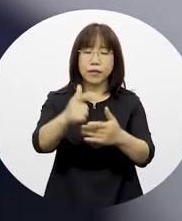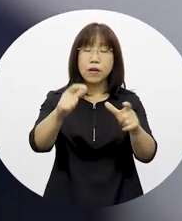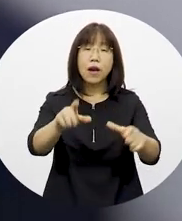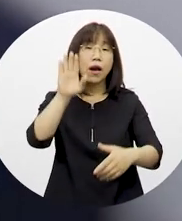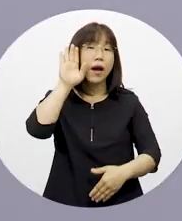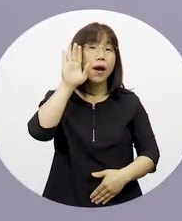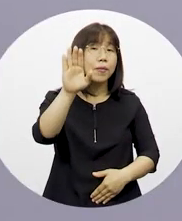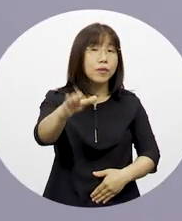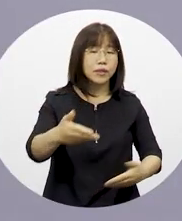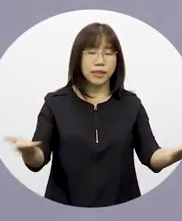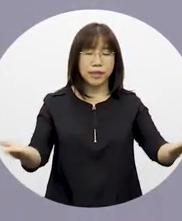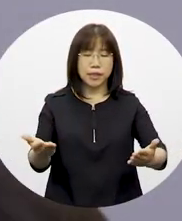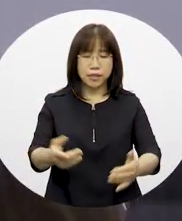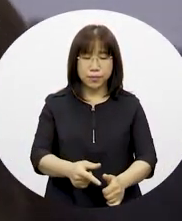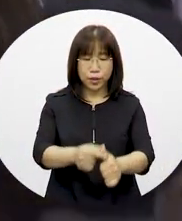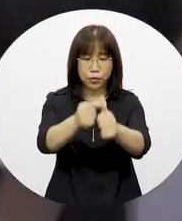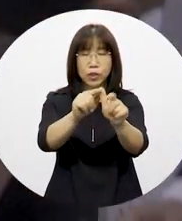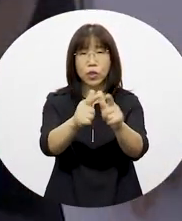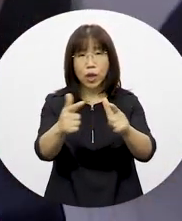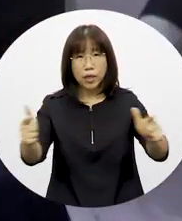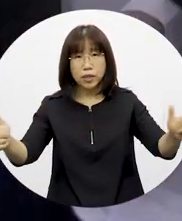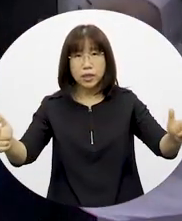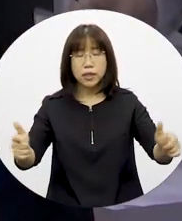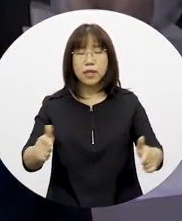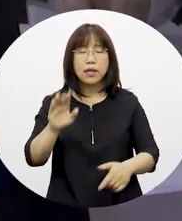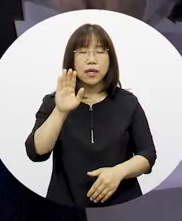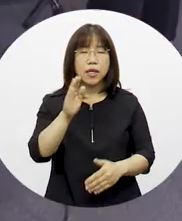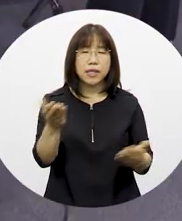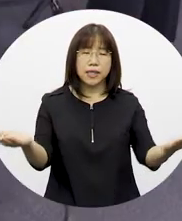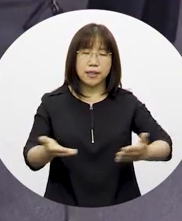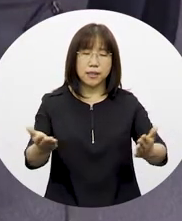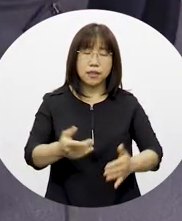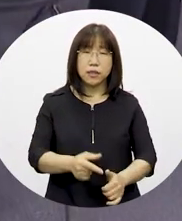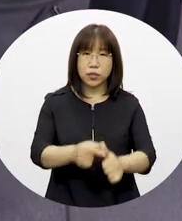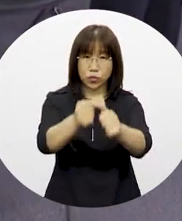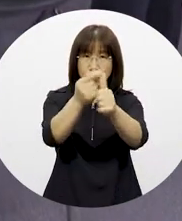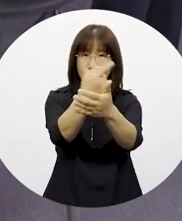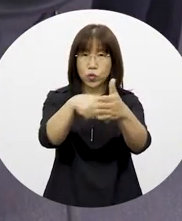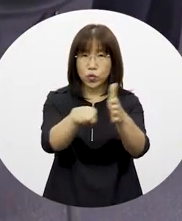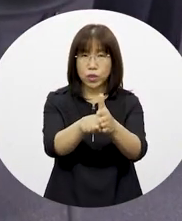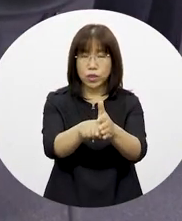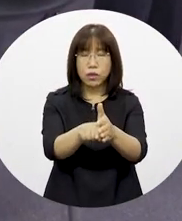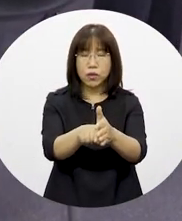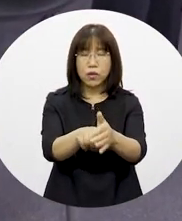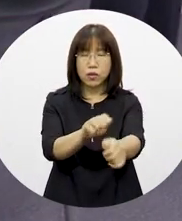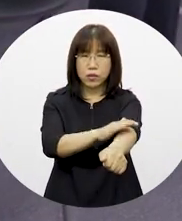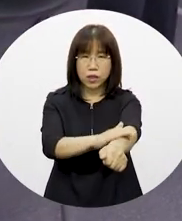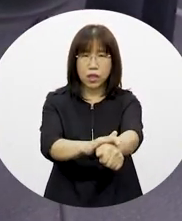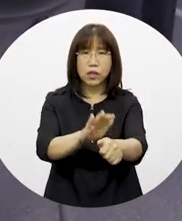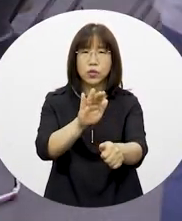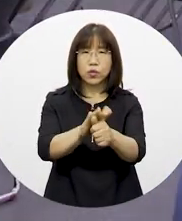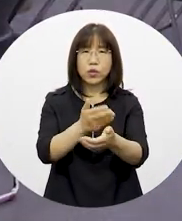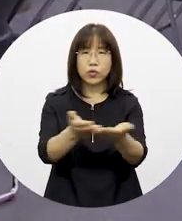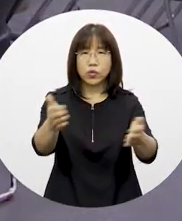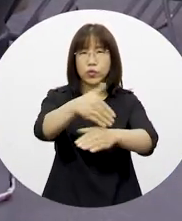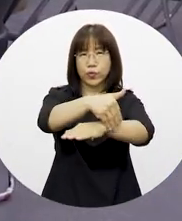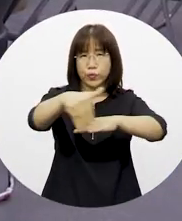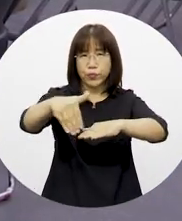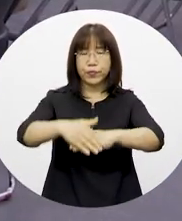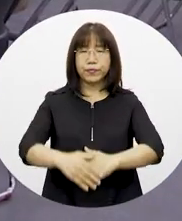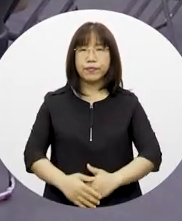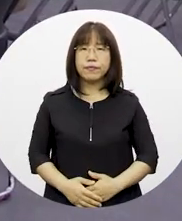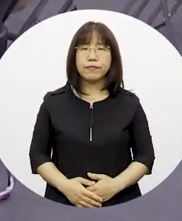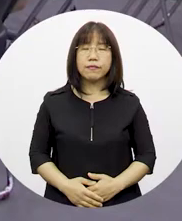진행됐습니다. 한편 강서구는 앞으로도 취업 박람회를 비롯한 다각적인 고용 서비스 정책들을 펼쳐나간다는